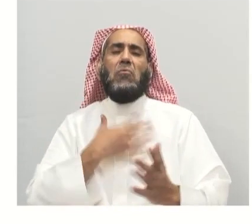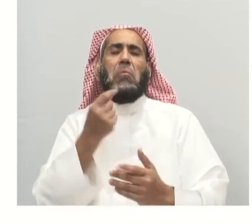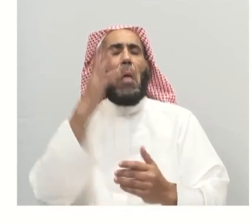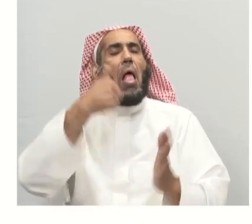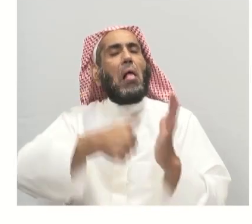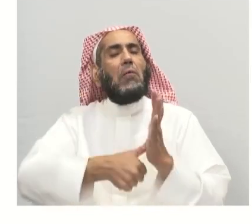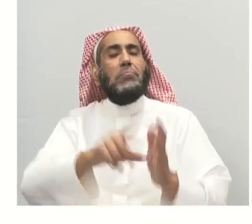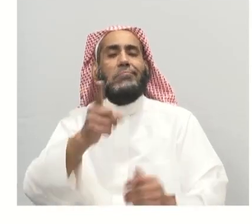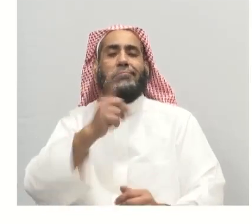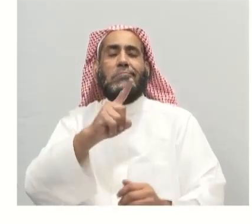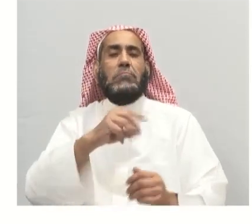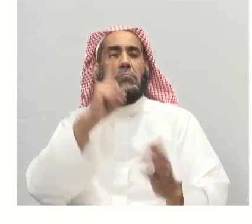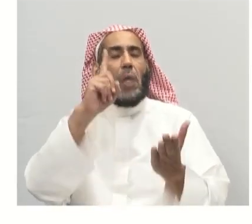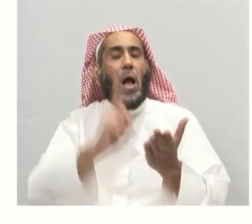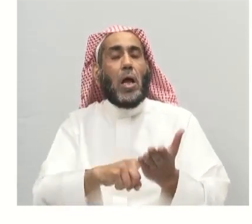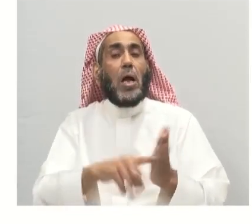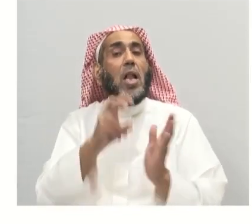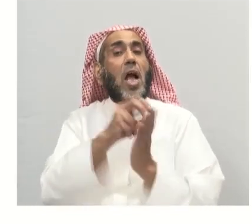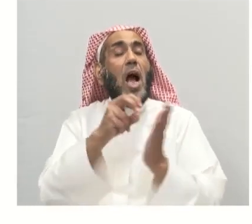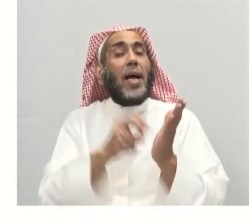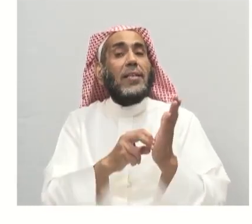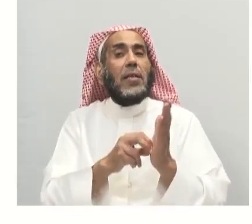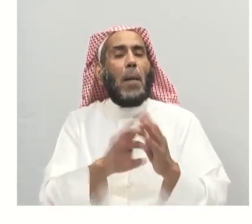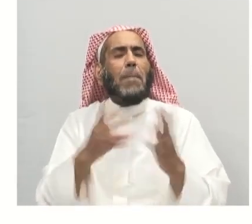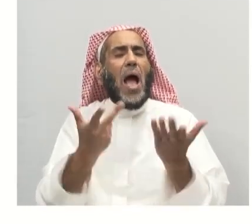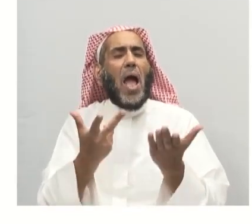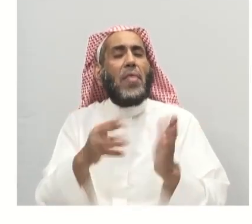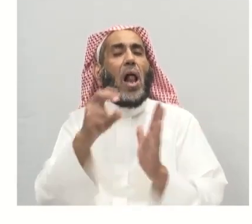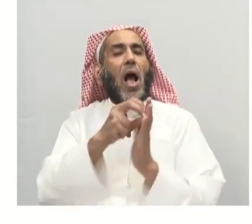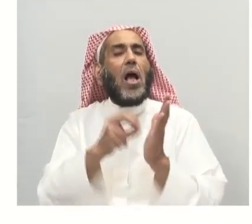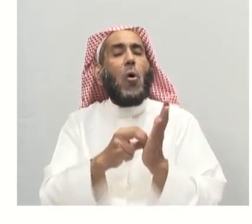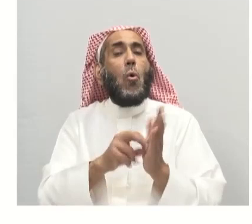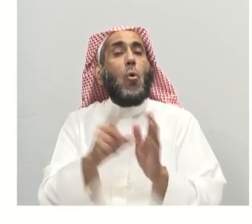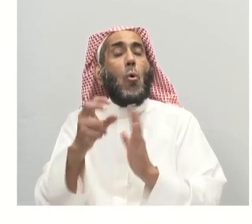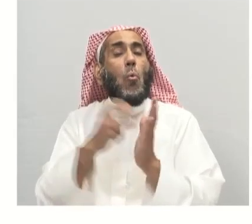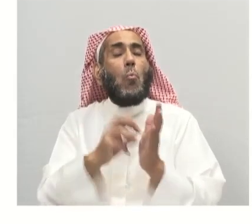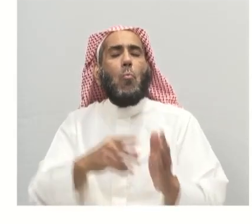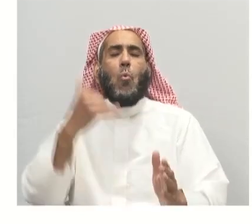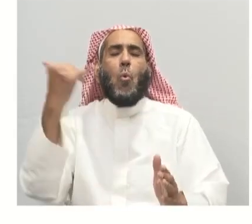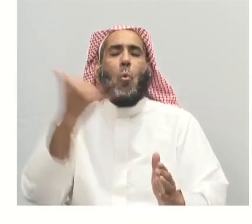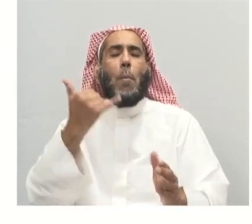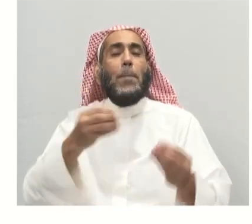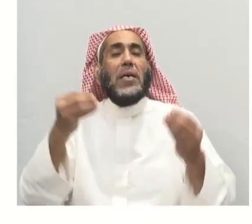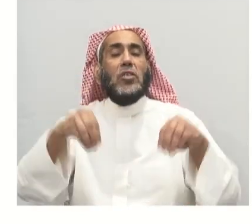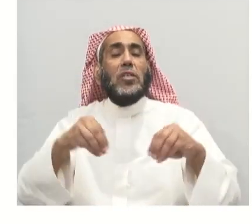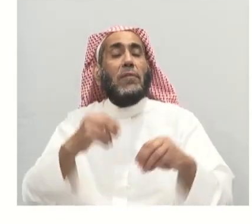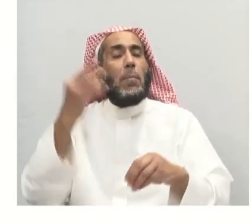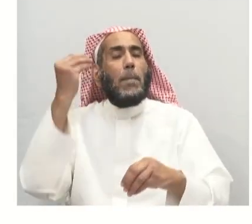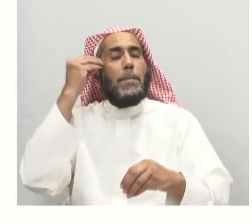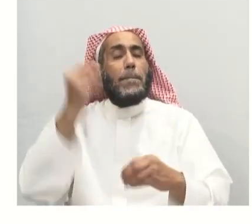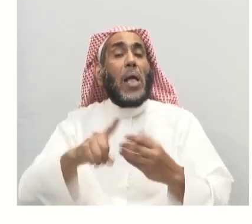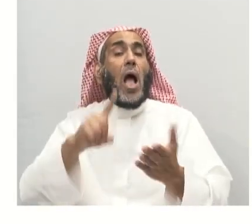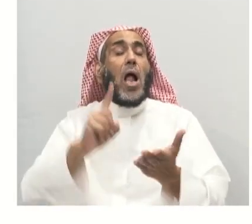فلا يعذر احد تحقيقا لقاعده ما هذه القاعده وهذه القاعده مهمه جدا في معرفتها